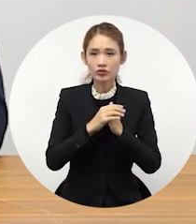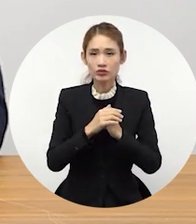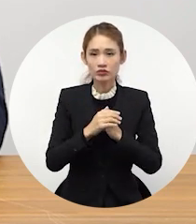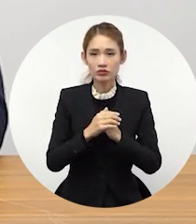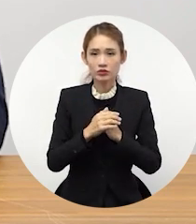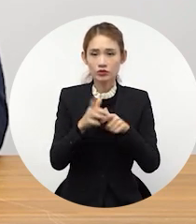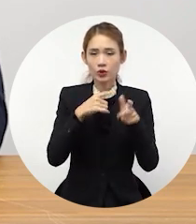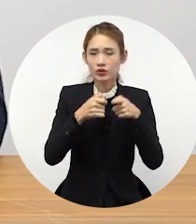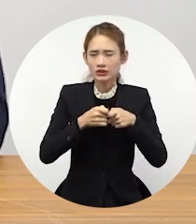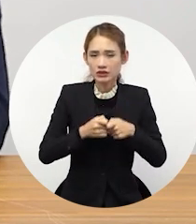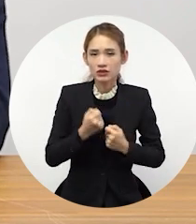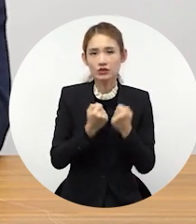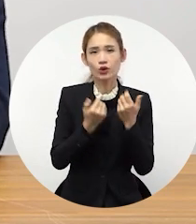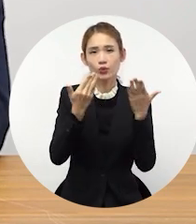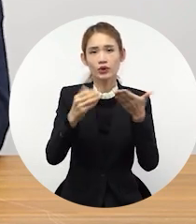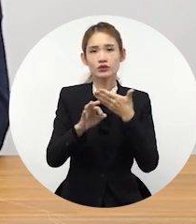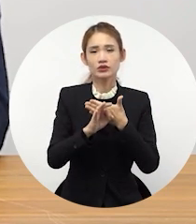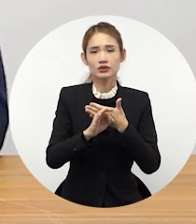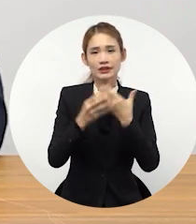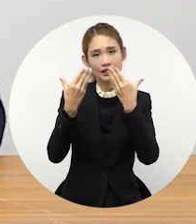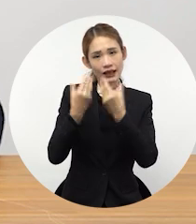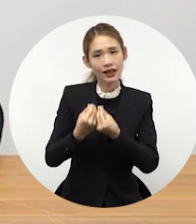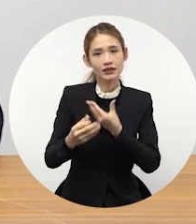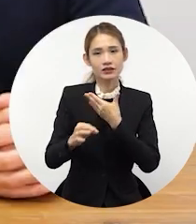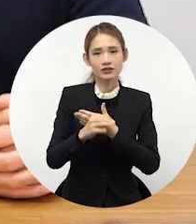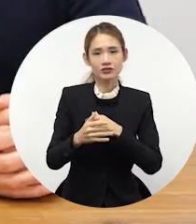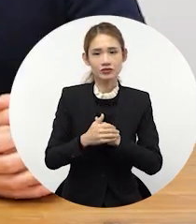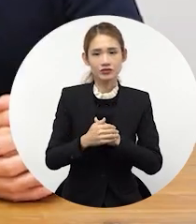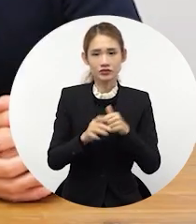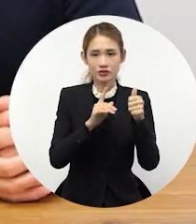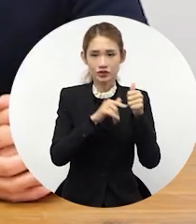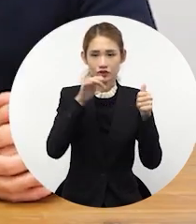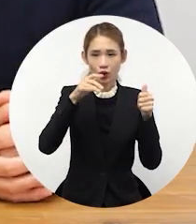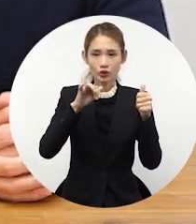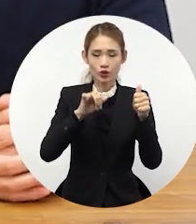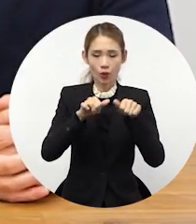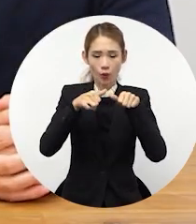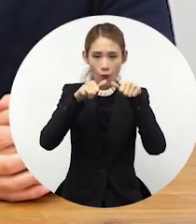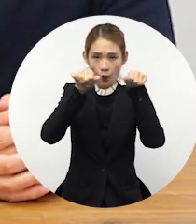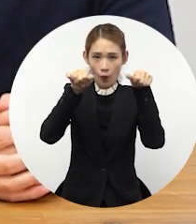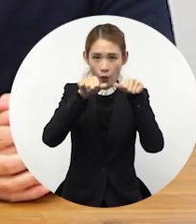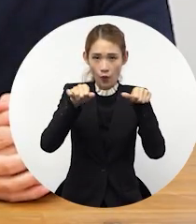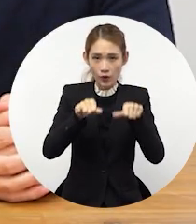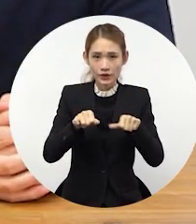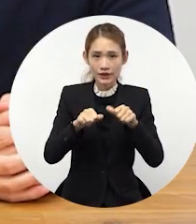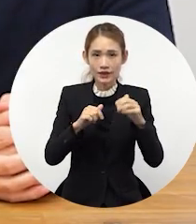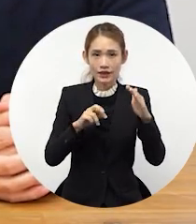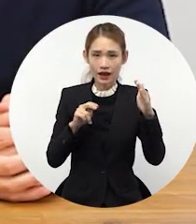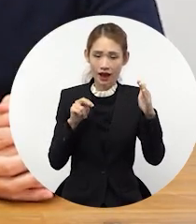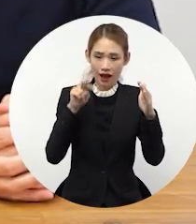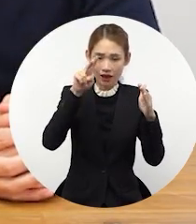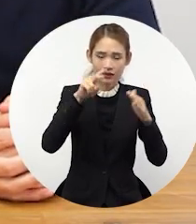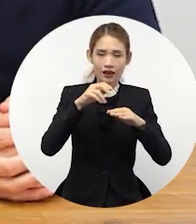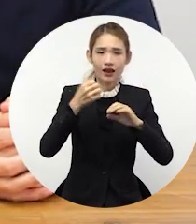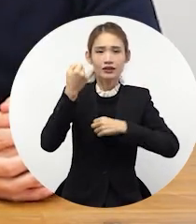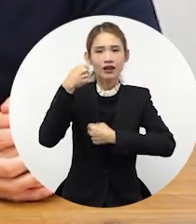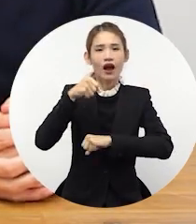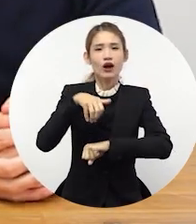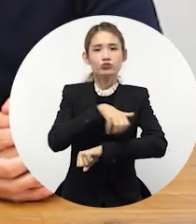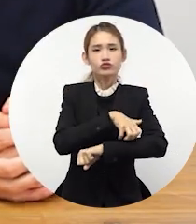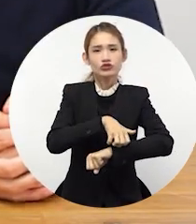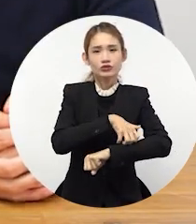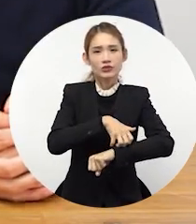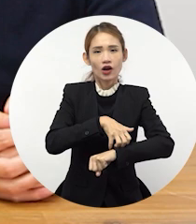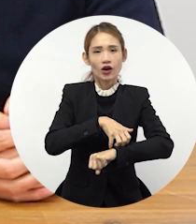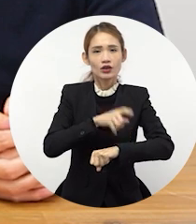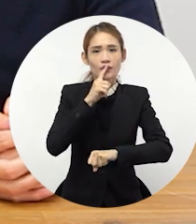때가 그리고 조금, 있잖아요. 네, 디테일하게 말씀드리면 네. 가령 철수는 5층까지 가는데 다리가 불편하다.